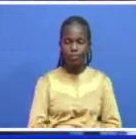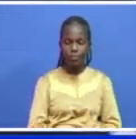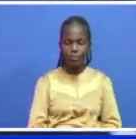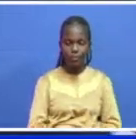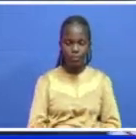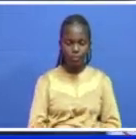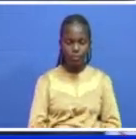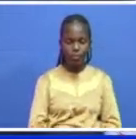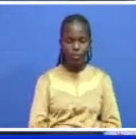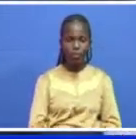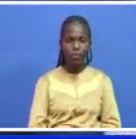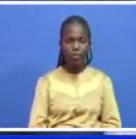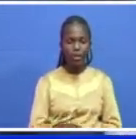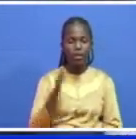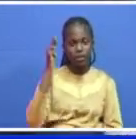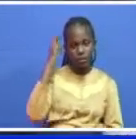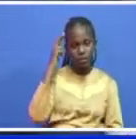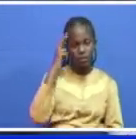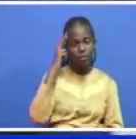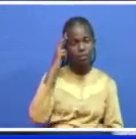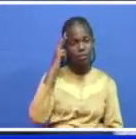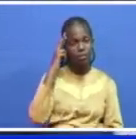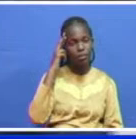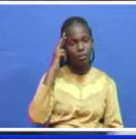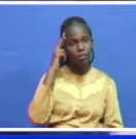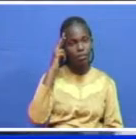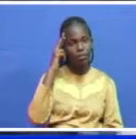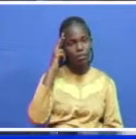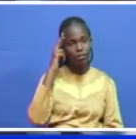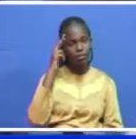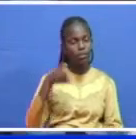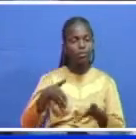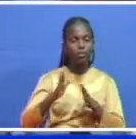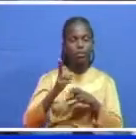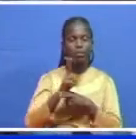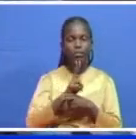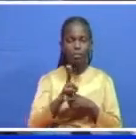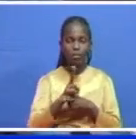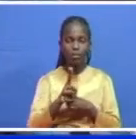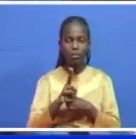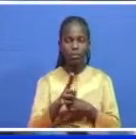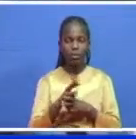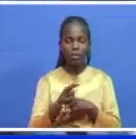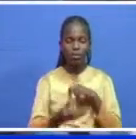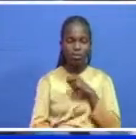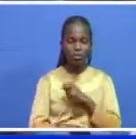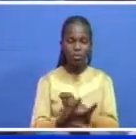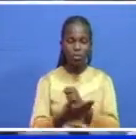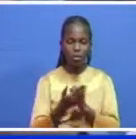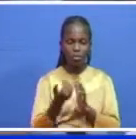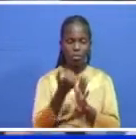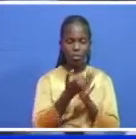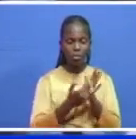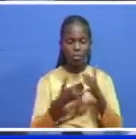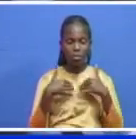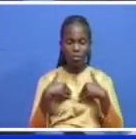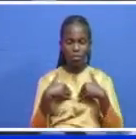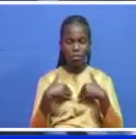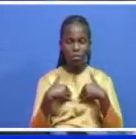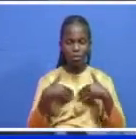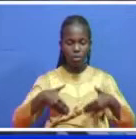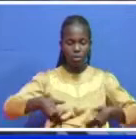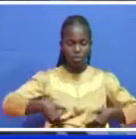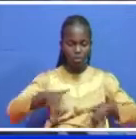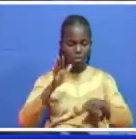generation. Ila yukite. Na tumisotosa mwana utu with this mentorship program nikana ayuthi maitu mengi